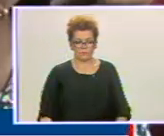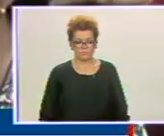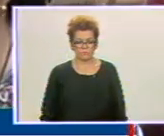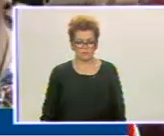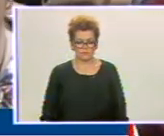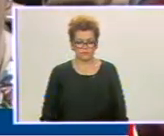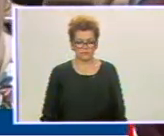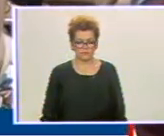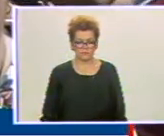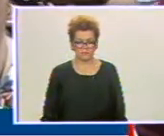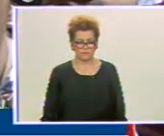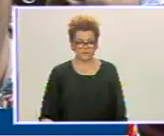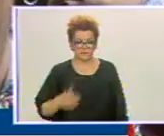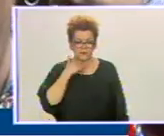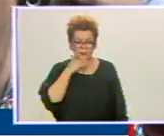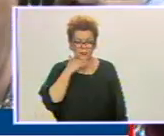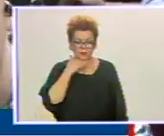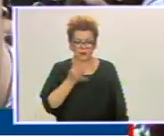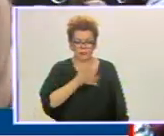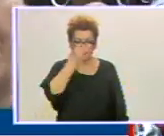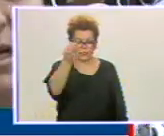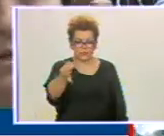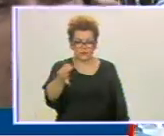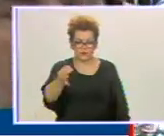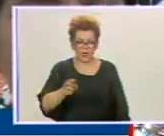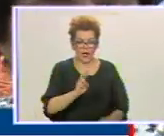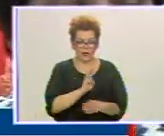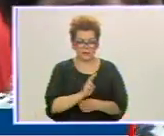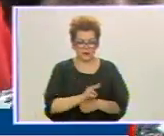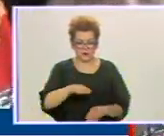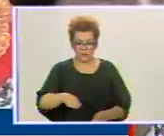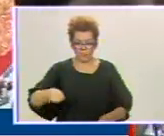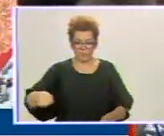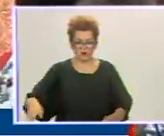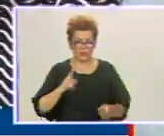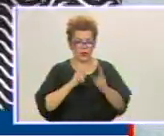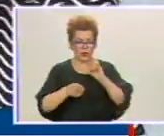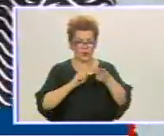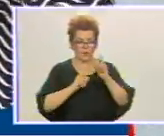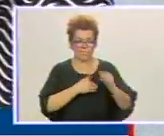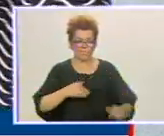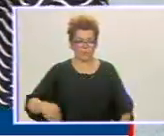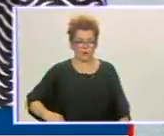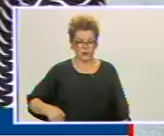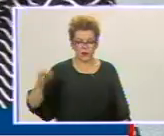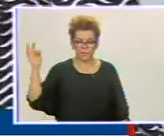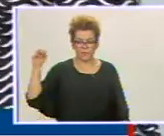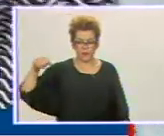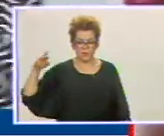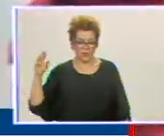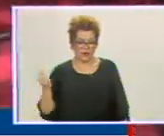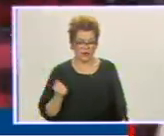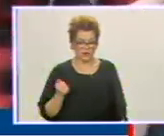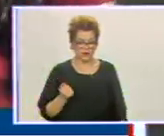găsit. Nemulțumiți de explicații, asistenții maternali au avut astăzi o discuție și cu prefectul Florian Marin, în urma căreia